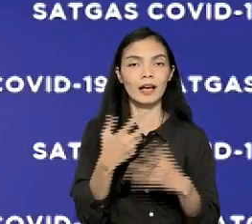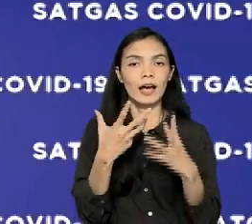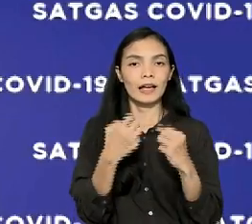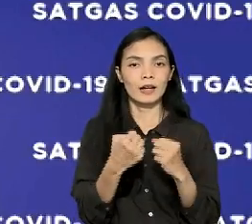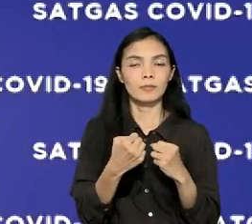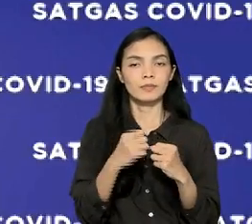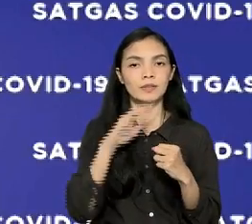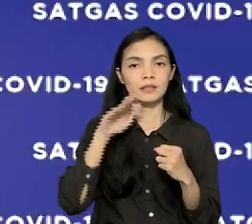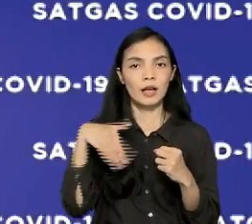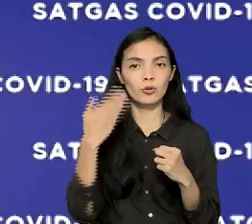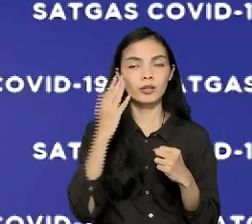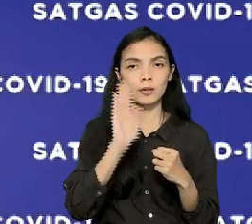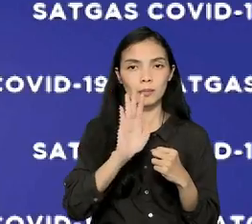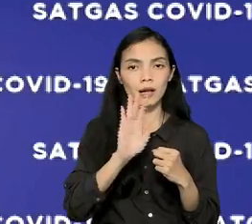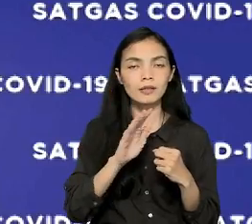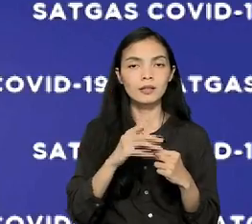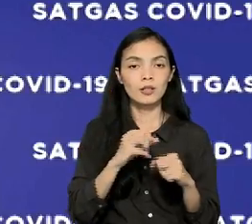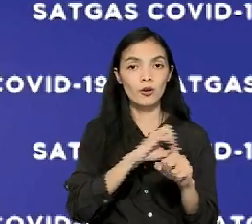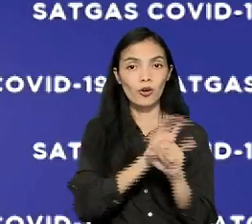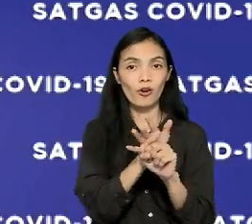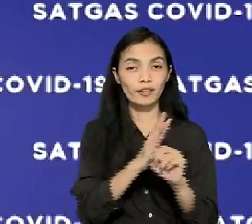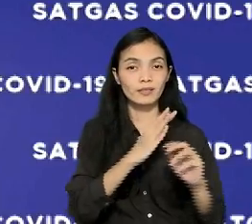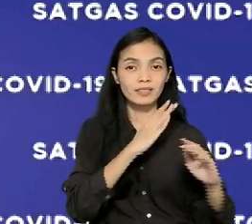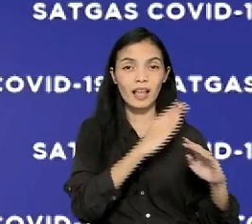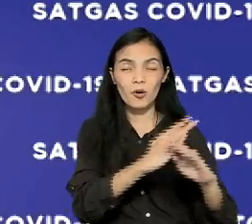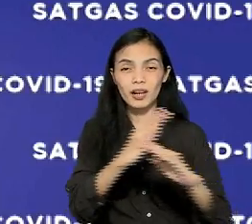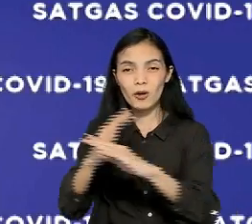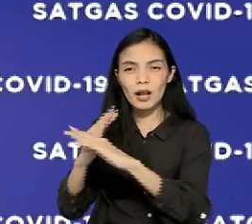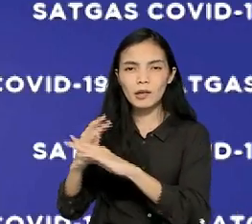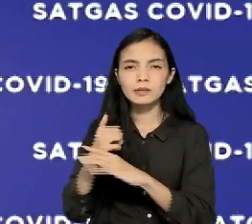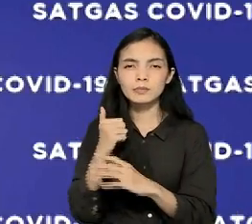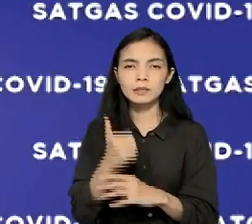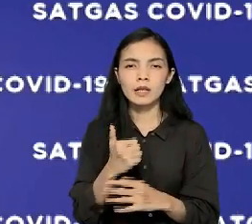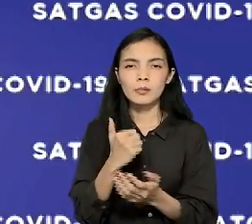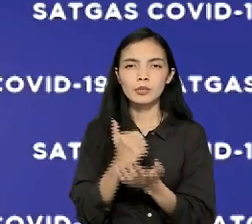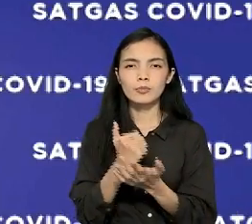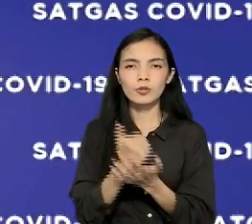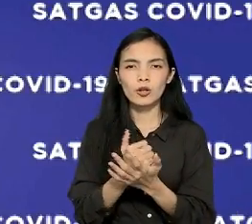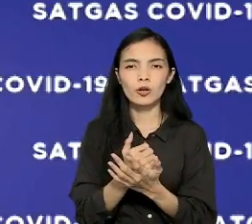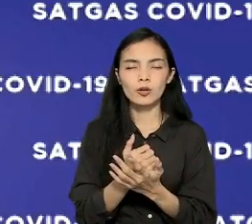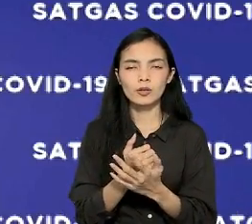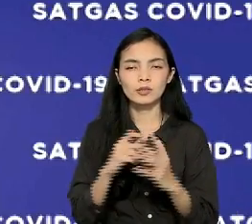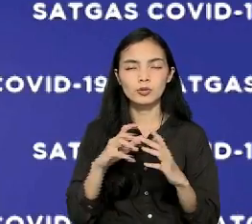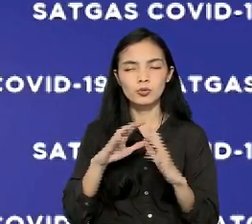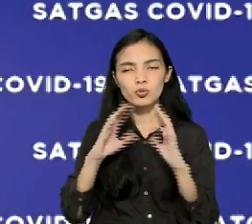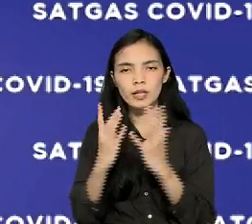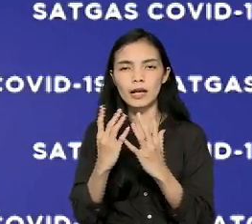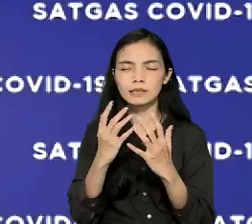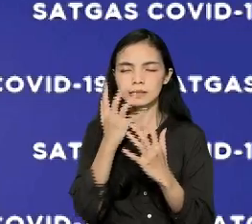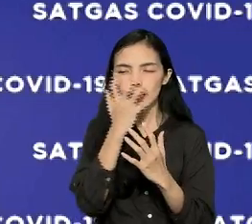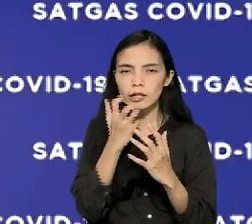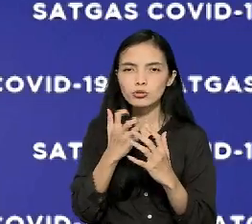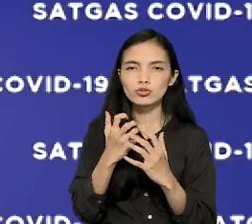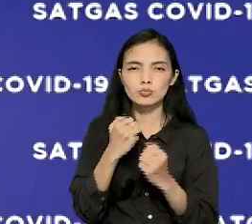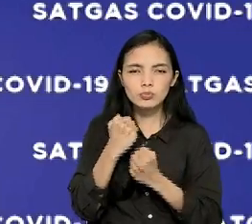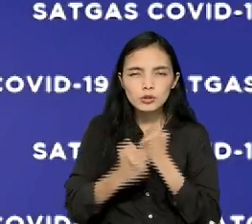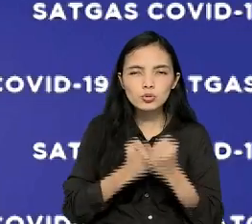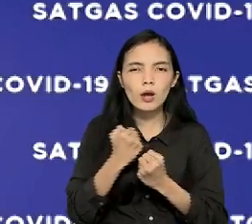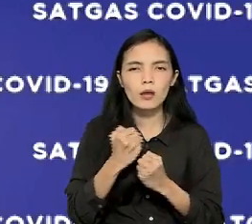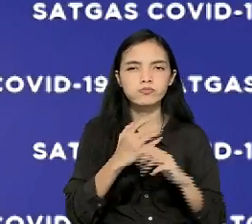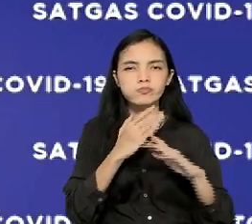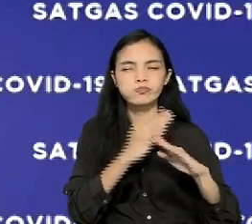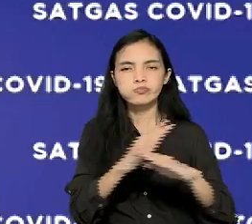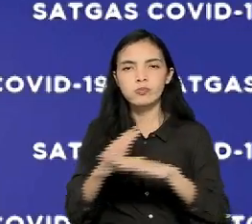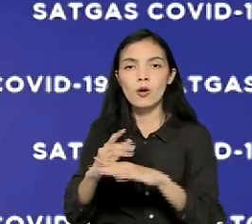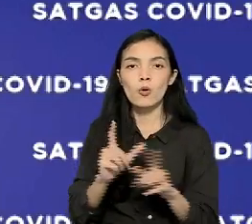mendatang, perjuangan melawan COVID dapat semakin disikapi sebagai perjuangan global. WHO